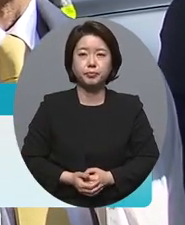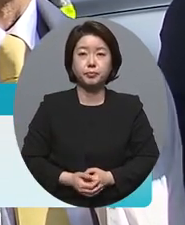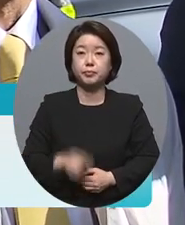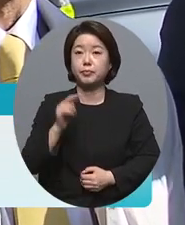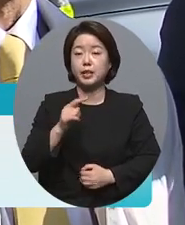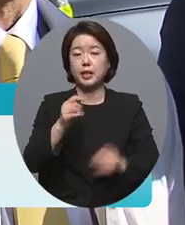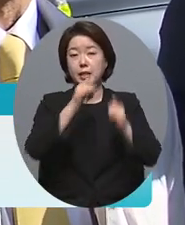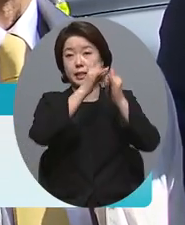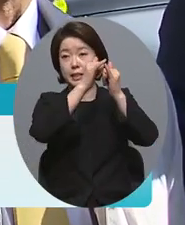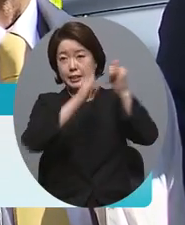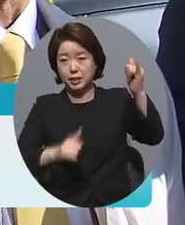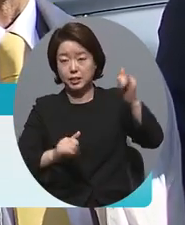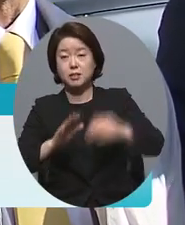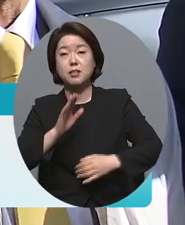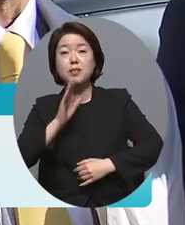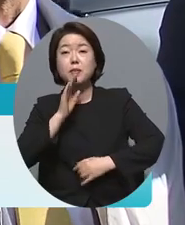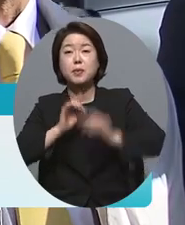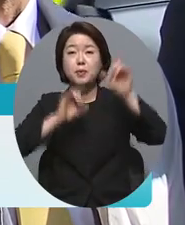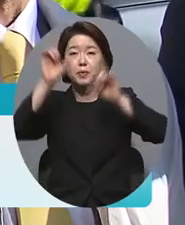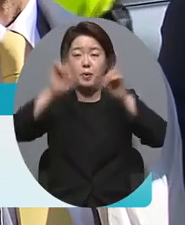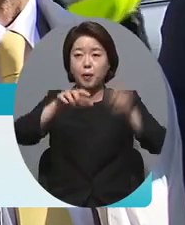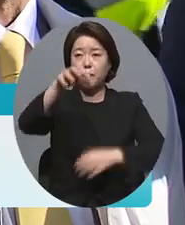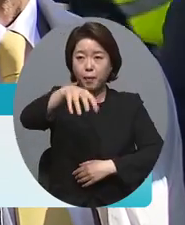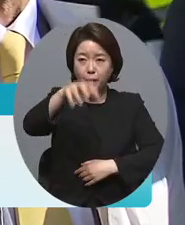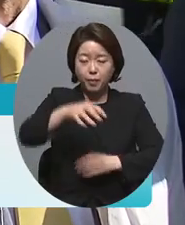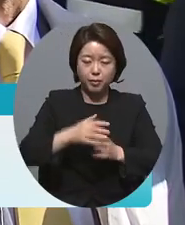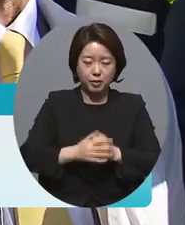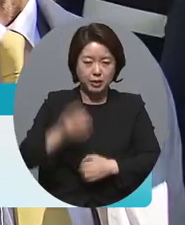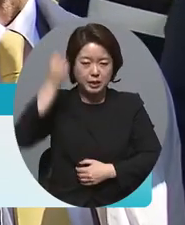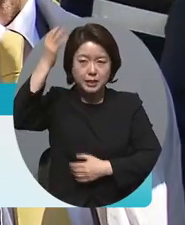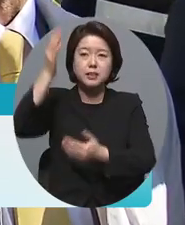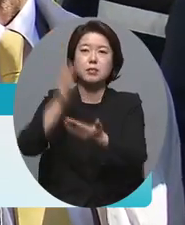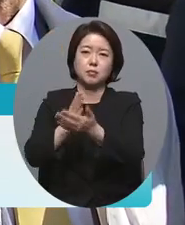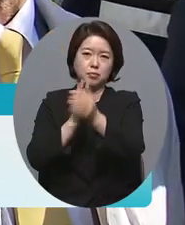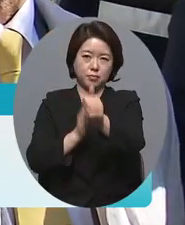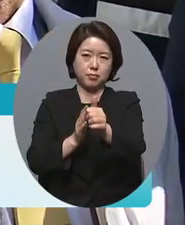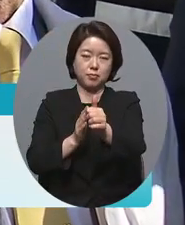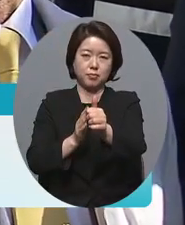이 역사의 현장을 잊지 마시고